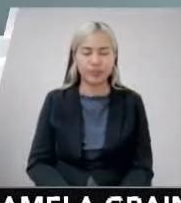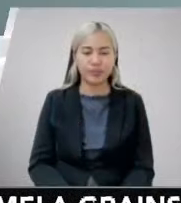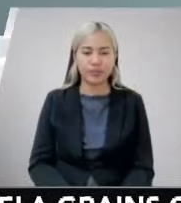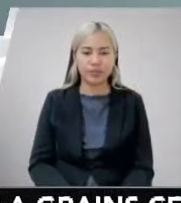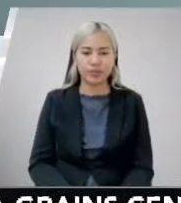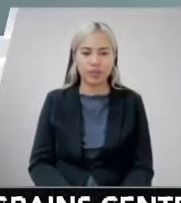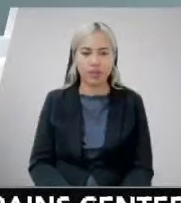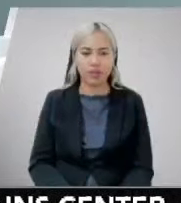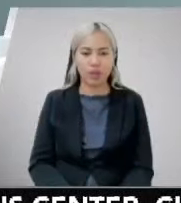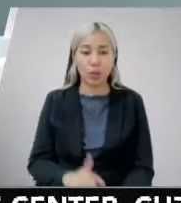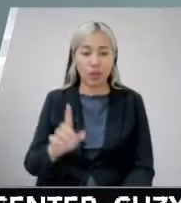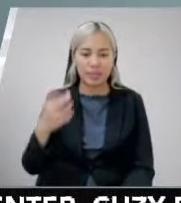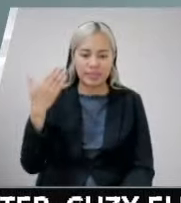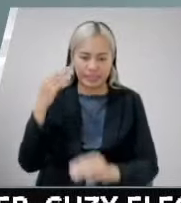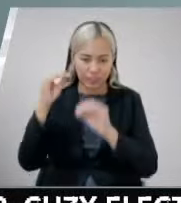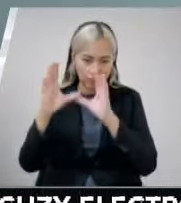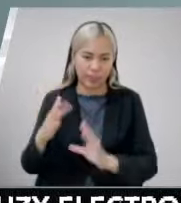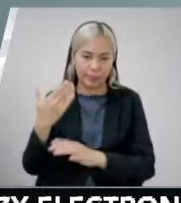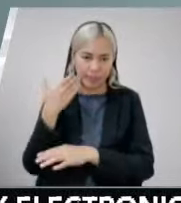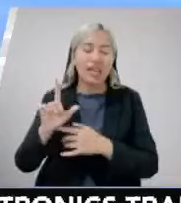mga biktima ang LGU.